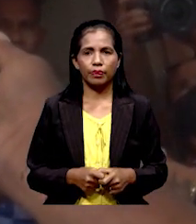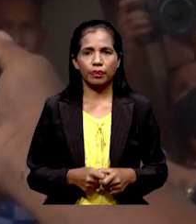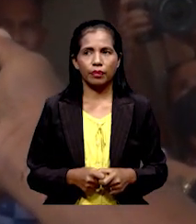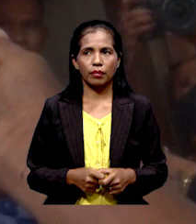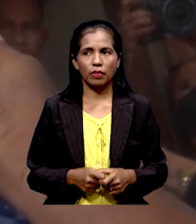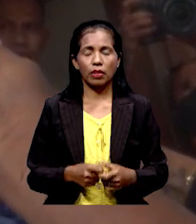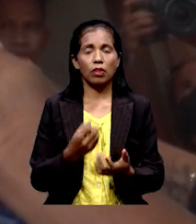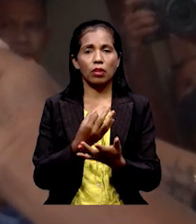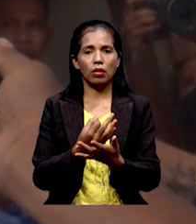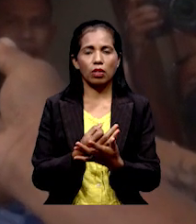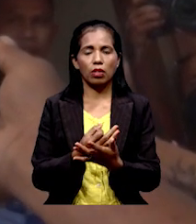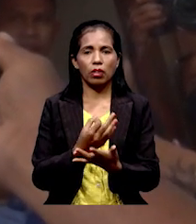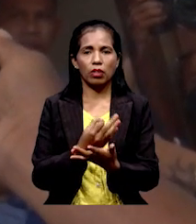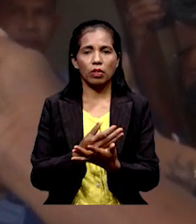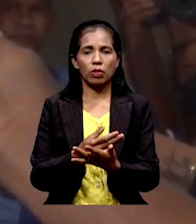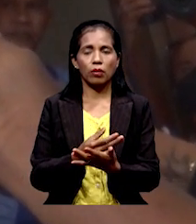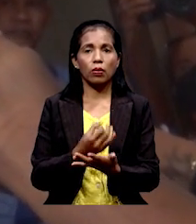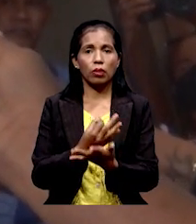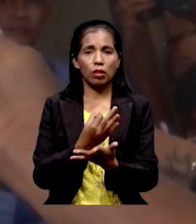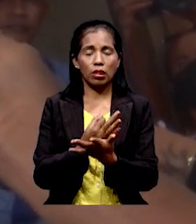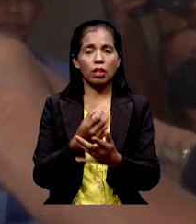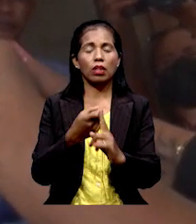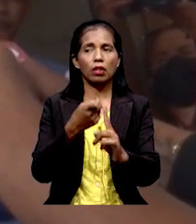subsidi udah baik sih, subsidi udah baik